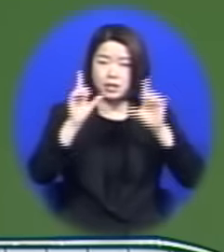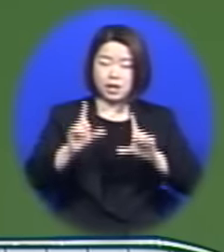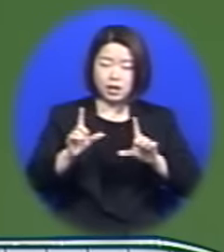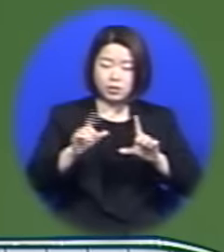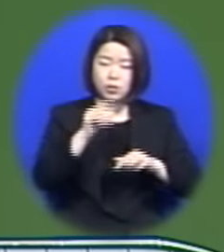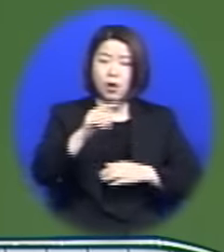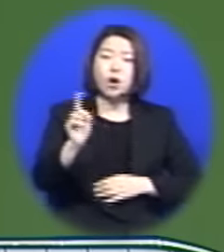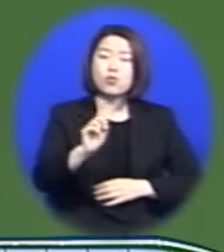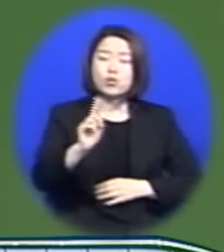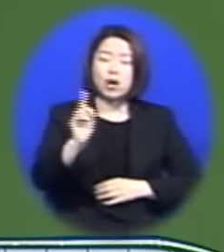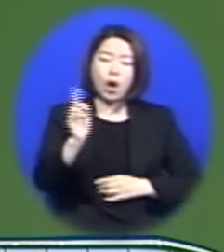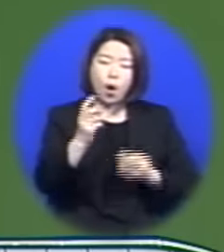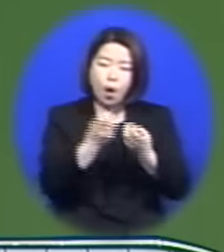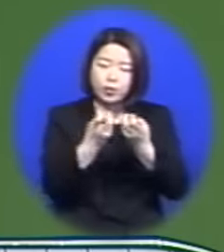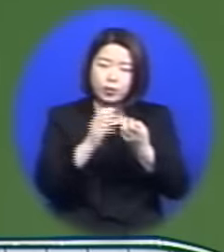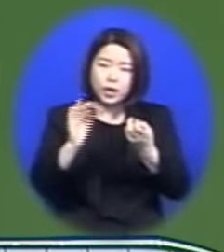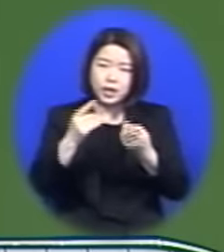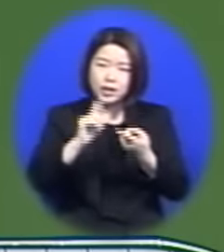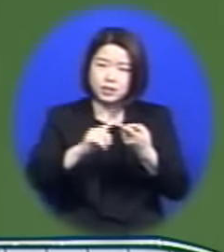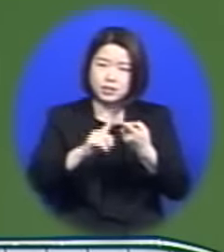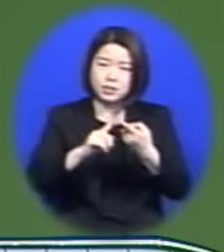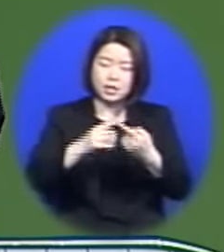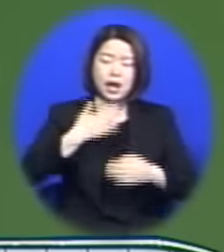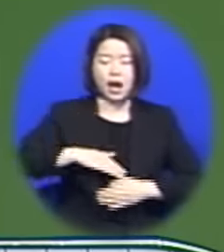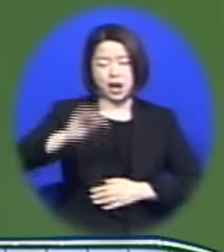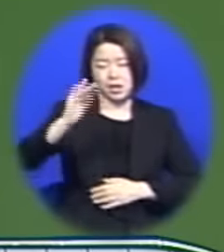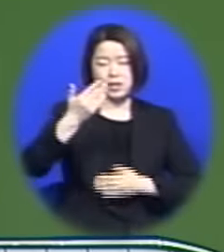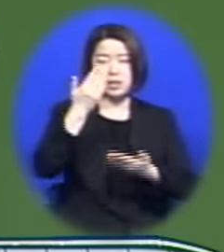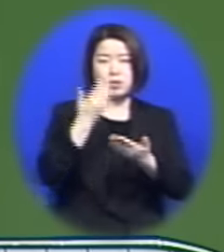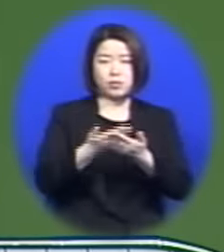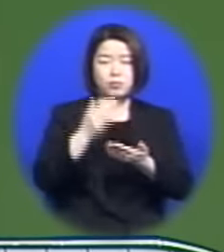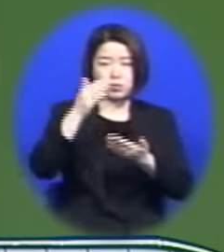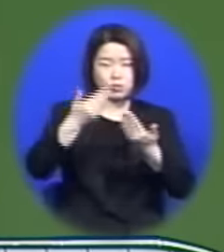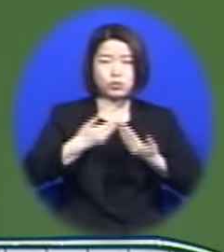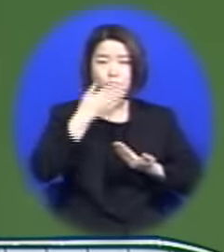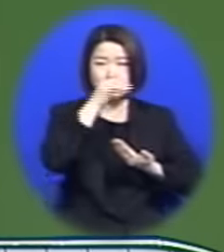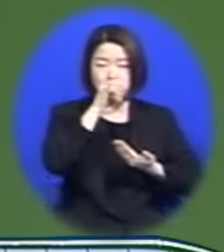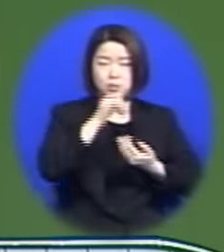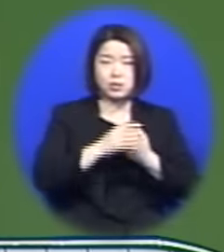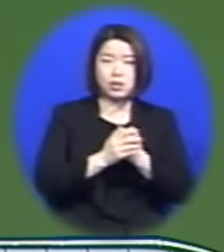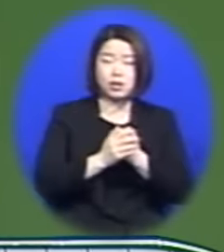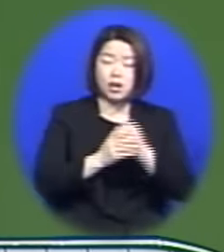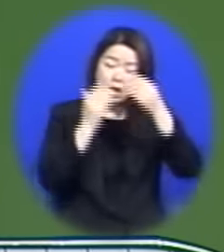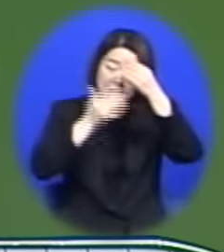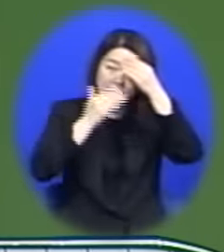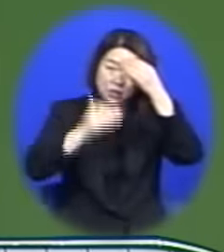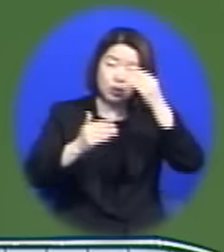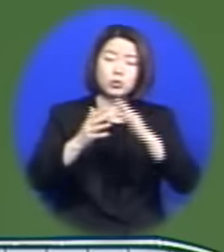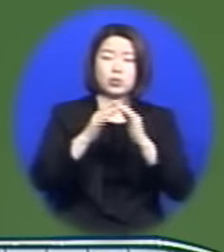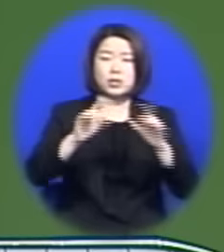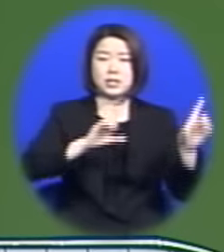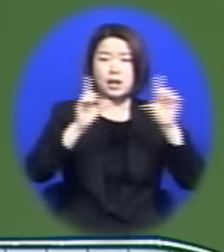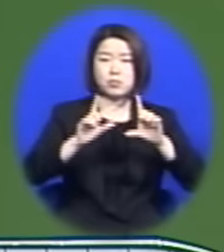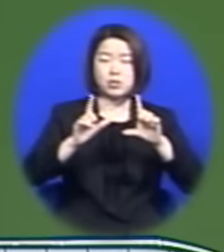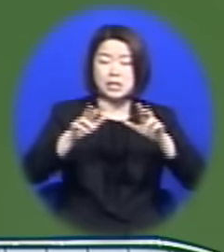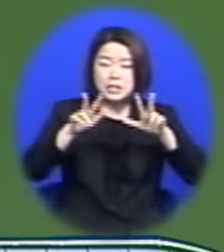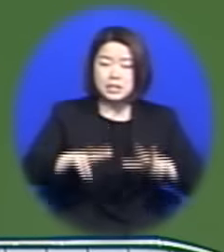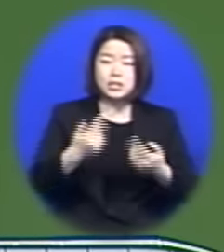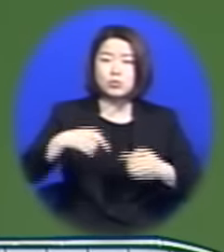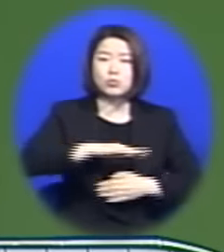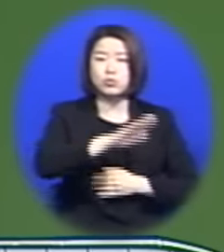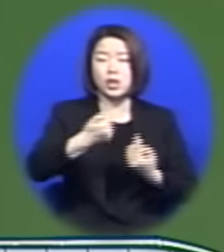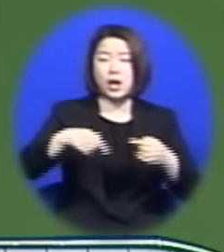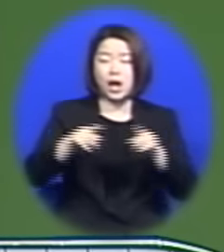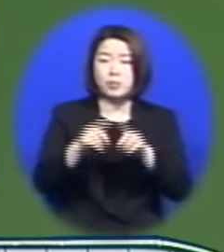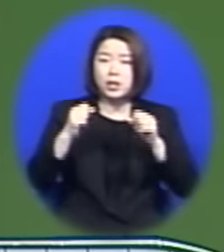하세요 이것이 성도의 삶입니다 성도의 삶은 지금 우리와 함께 계시는 주님의 손을 붙잡고 사는 겁니다